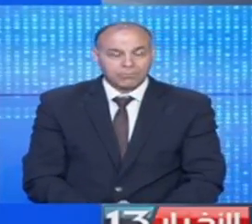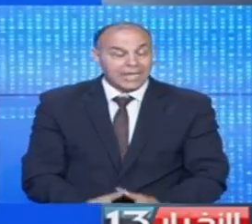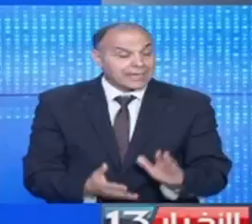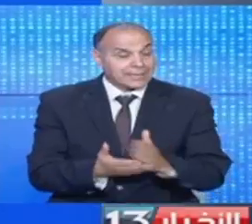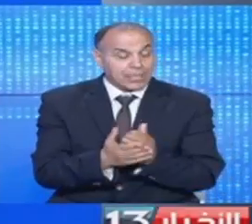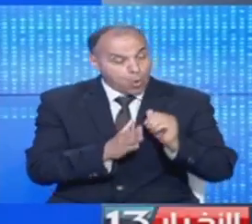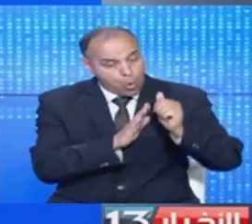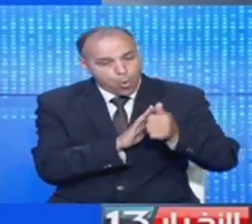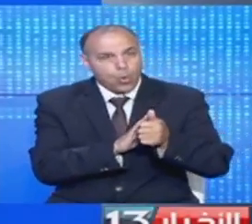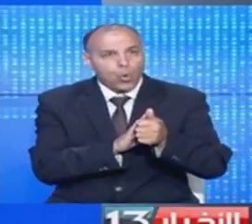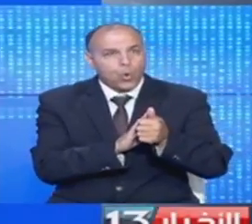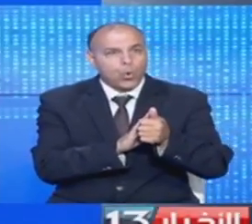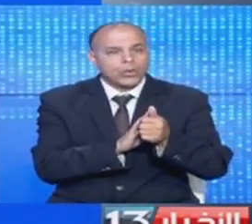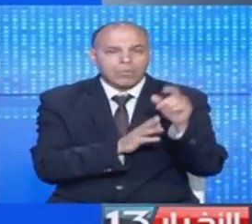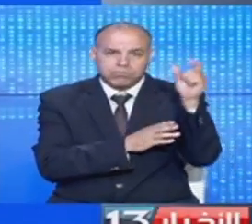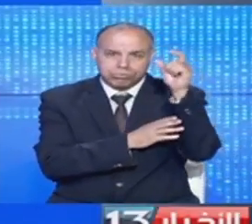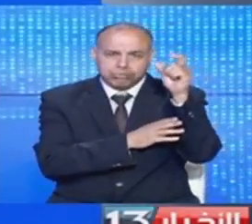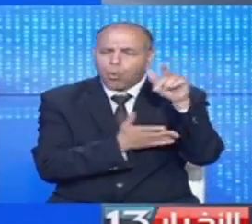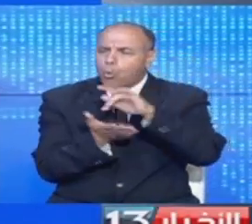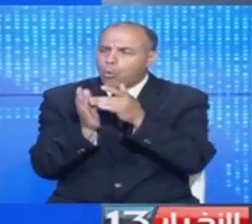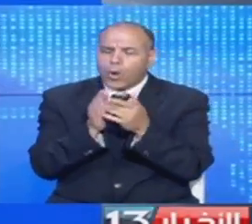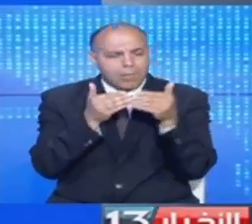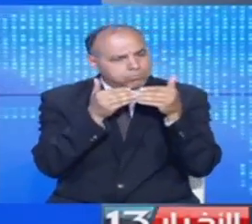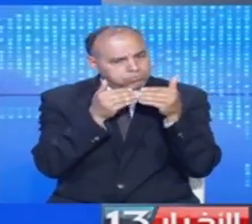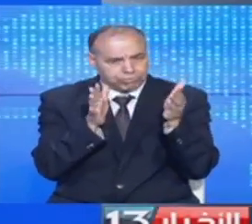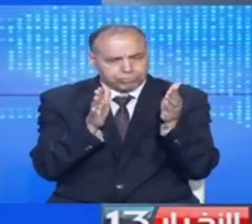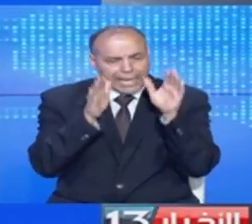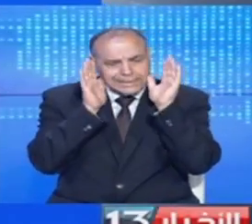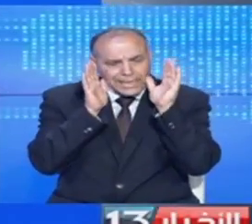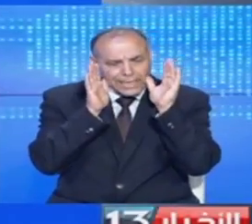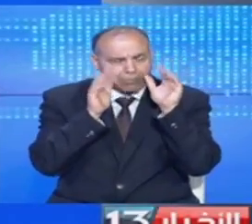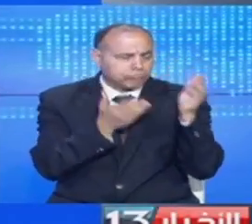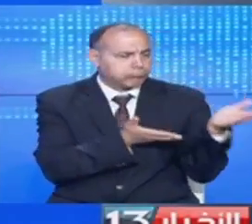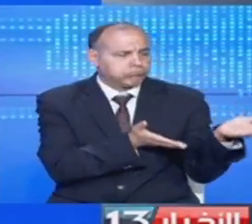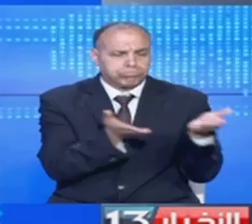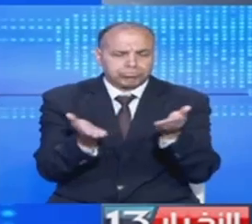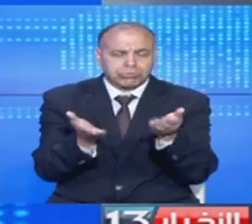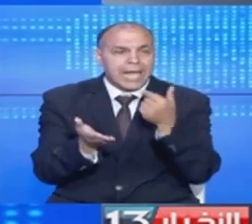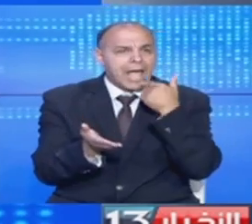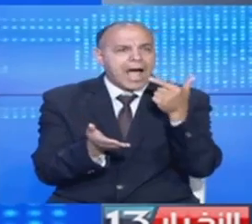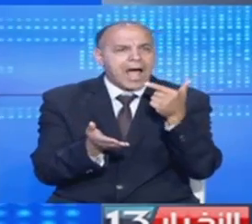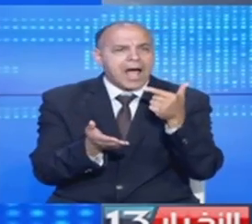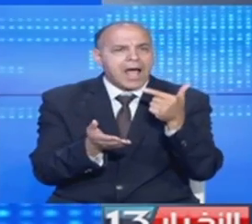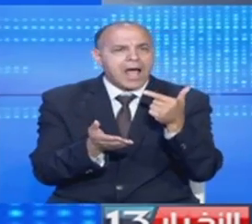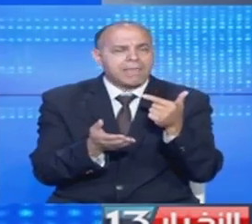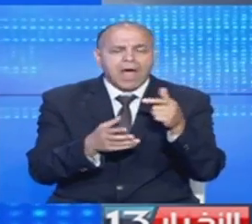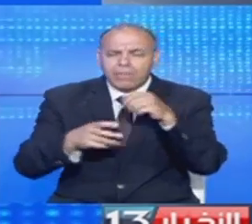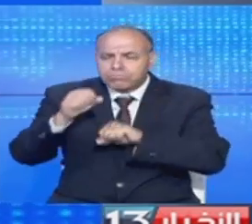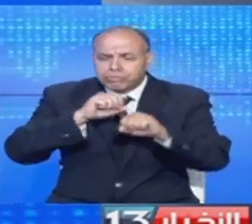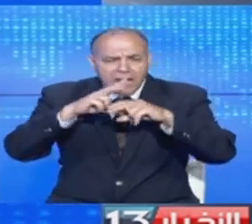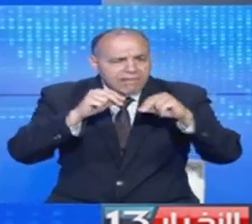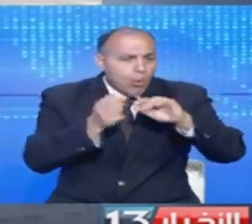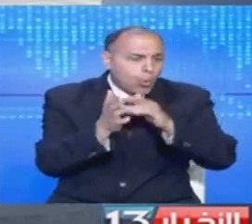تستعد غدا المساجد والجوامع لفتح أبوابها أمام المصلين بعد القيام بعملية تعقيم